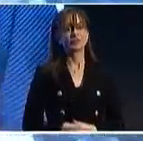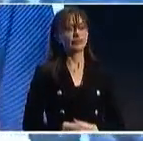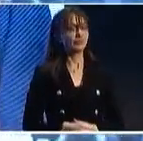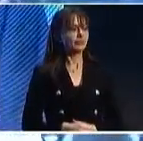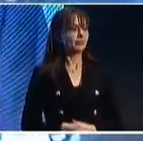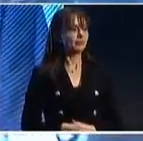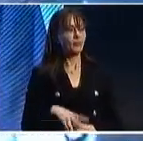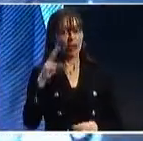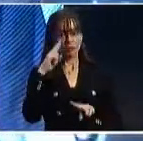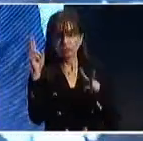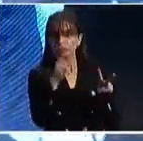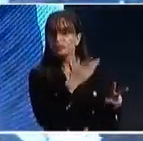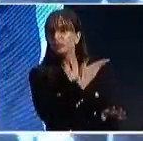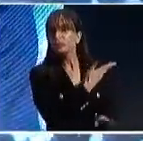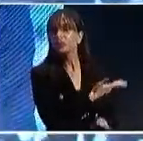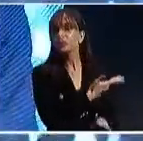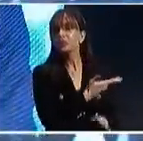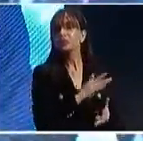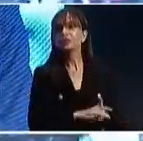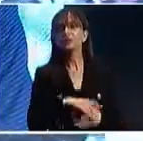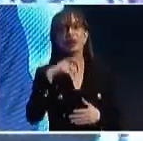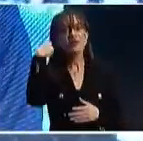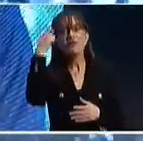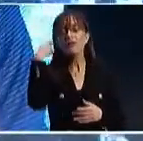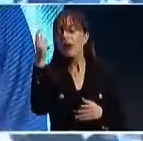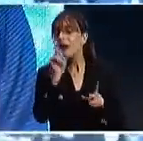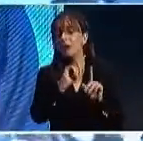Ya görebiliyor musunuz? Şunlar film değil.